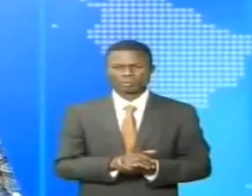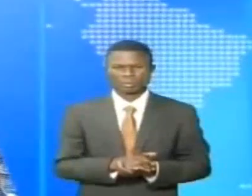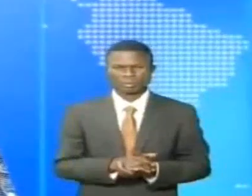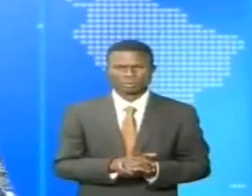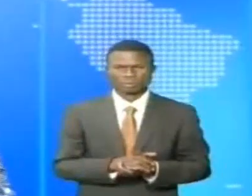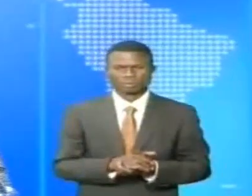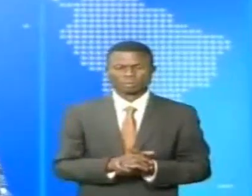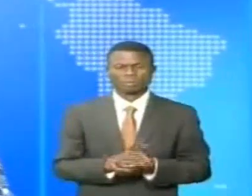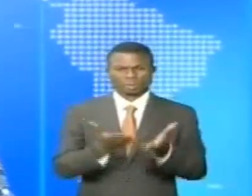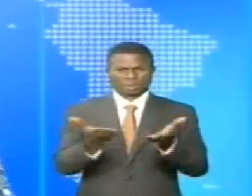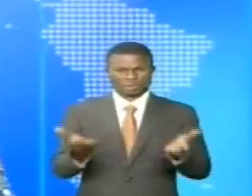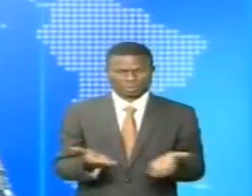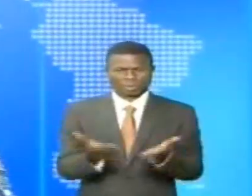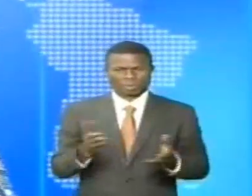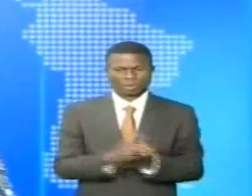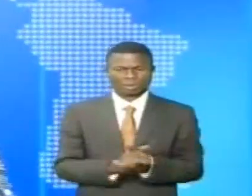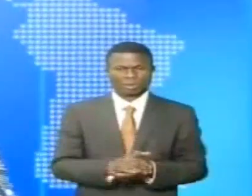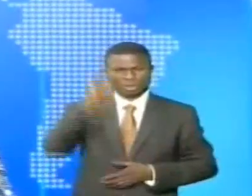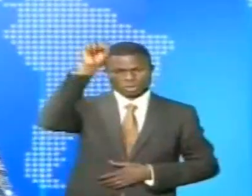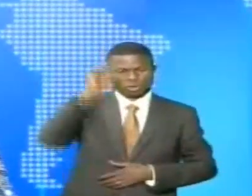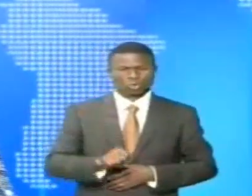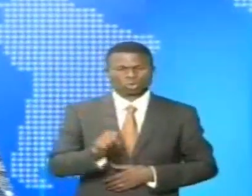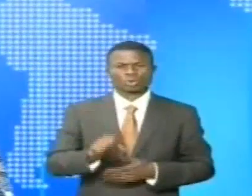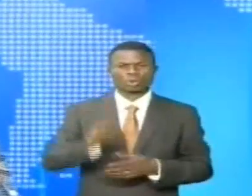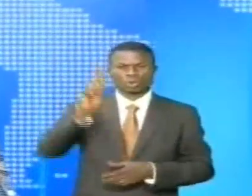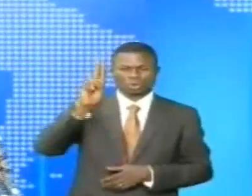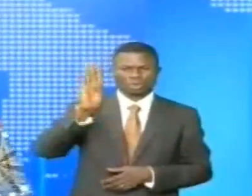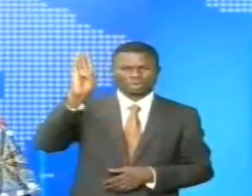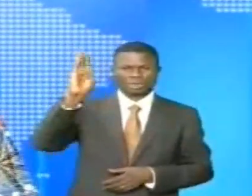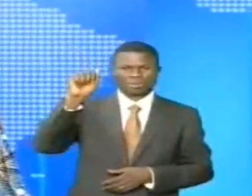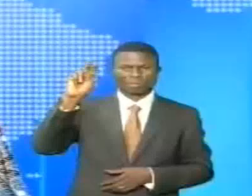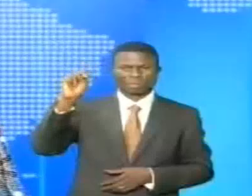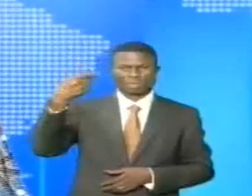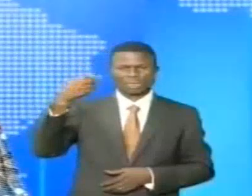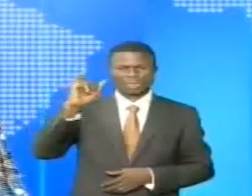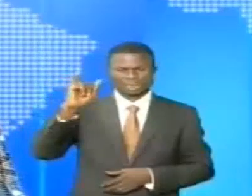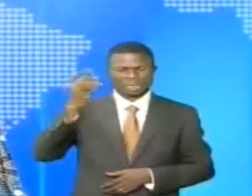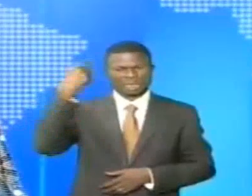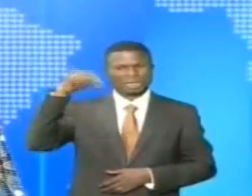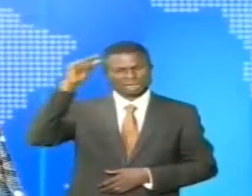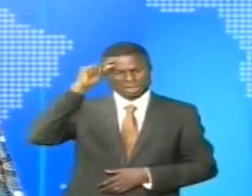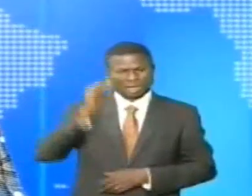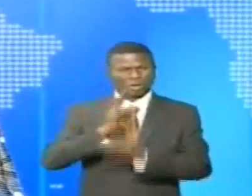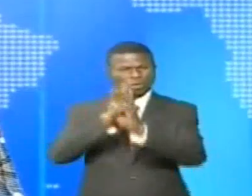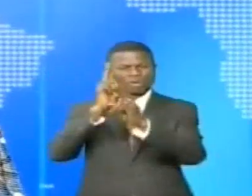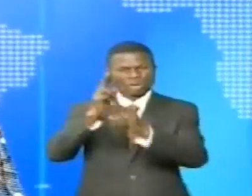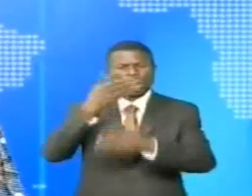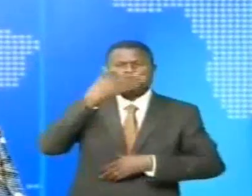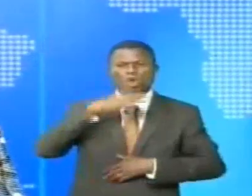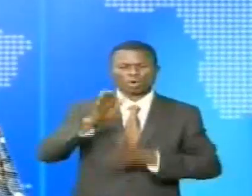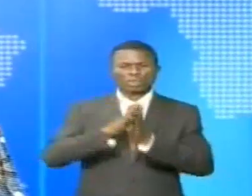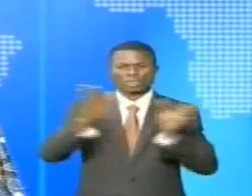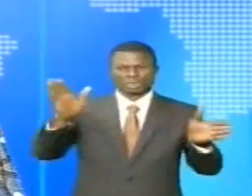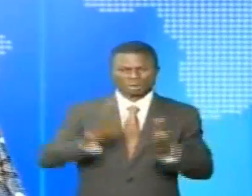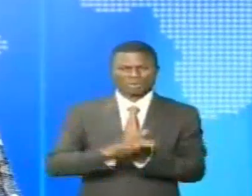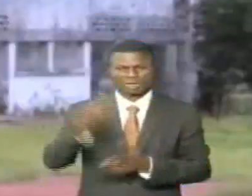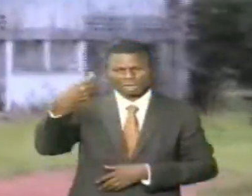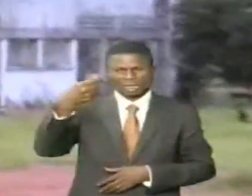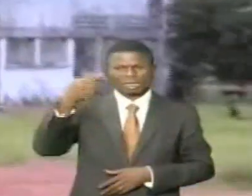pendant ces temps, dans le sud d'Ubangi, le gouverneur, lui, fait l'état des lieux de l'hôpital général de Guémena. Regardez.